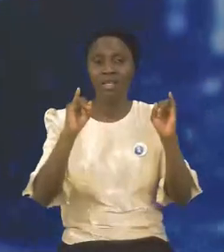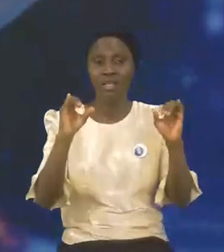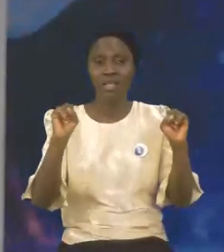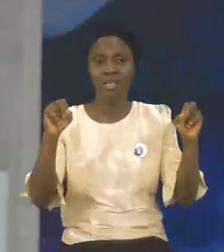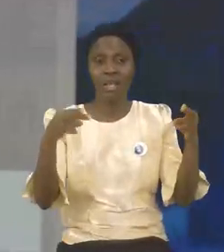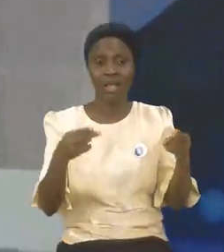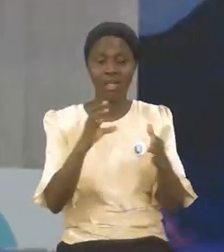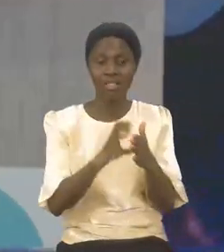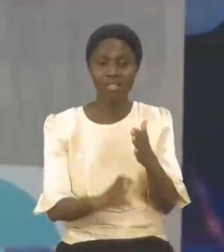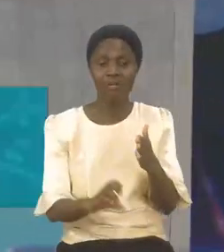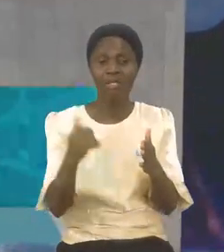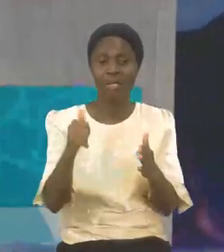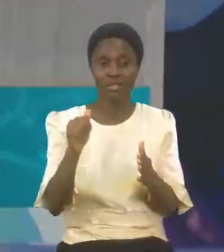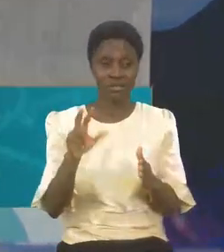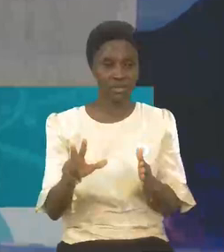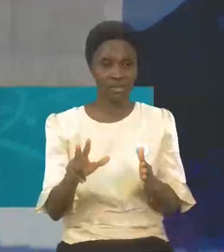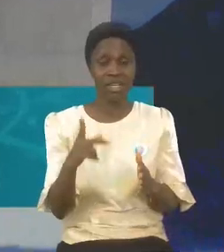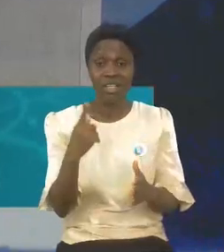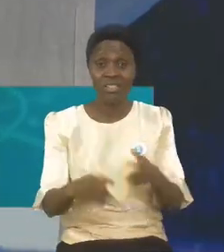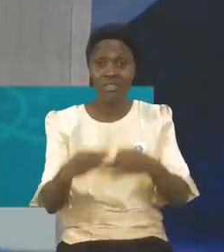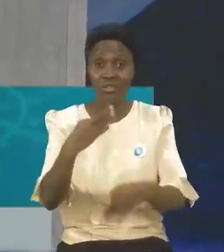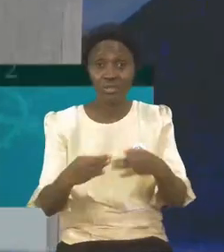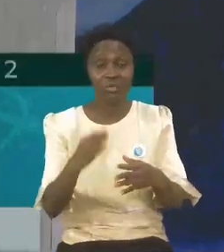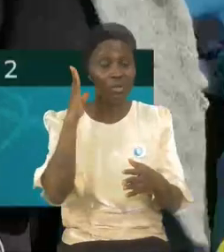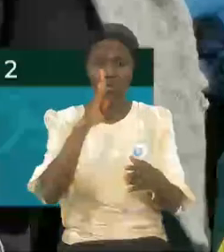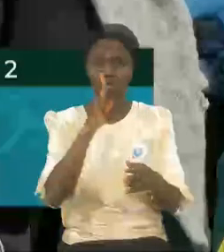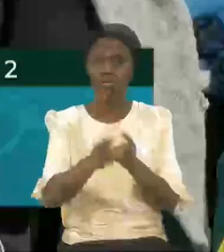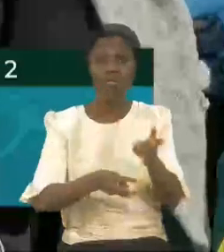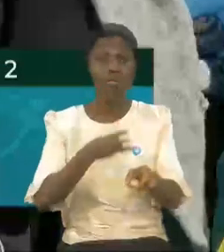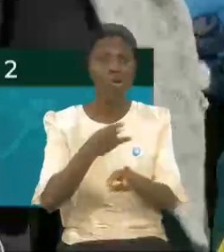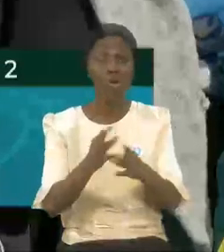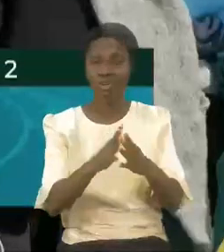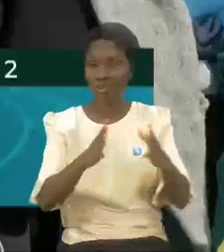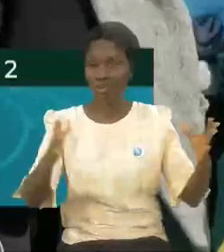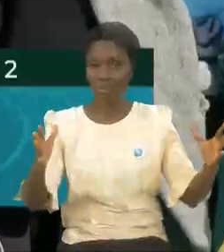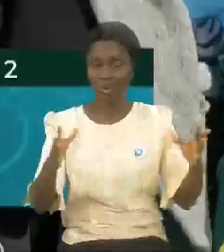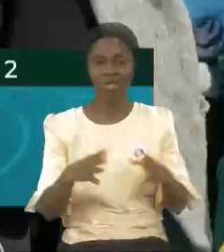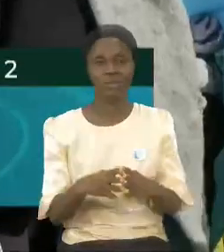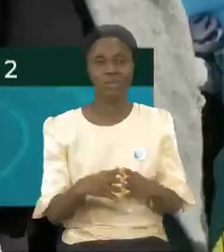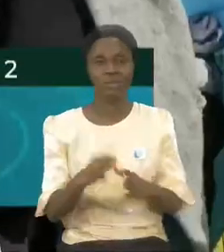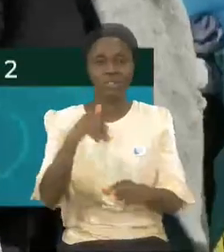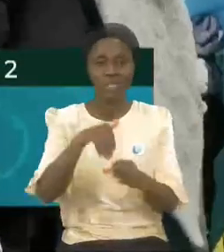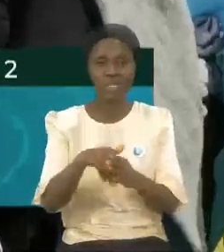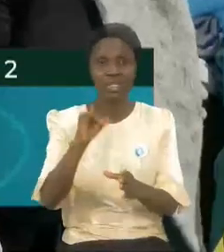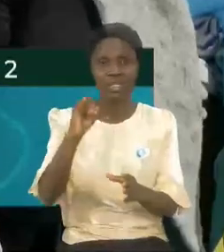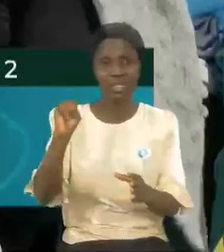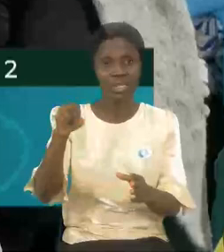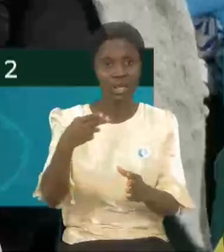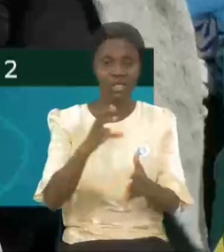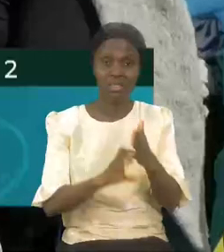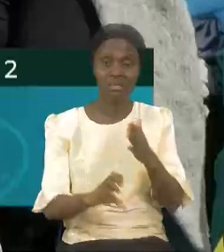Ésaïe 13, le jugement sera au niveau mondial. Ésaïe